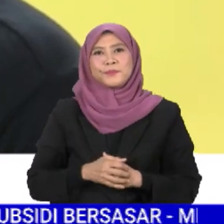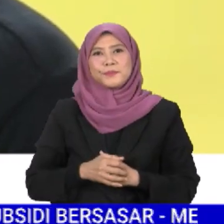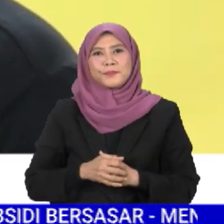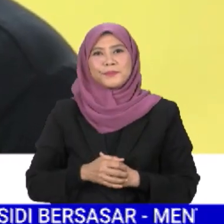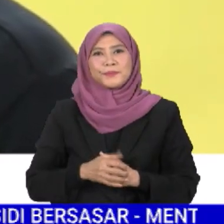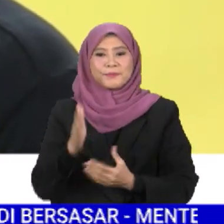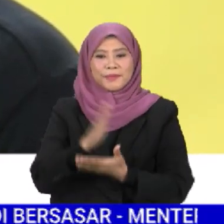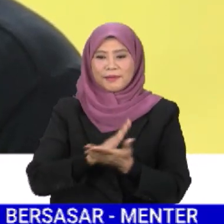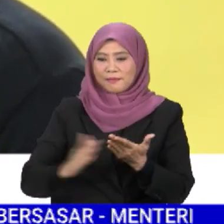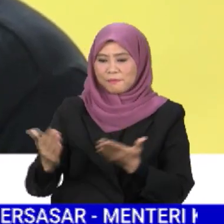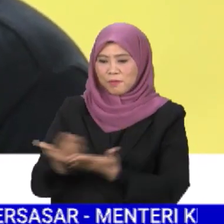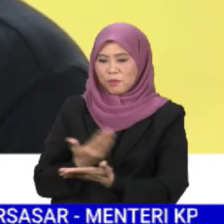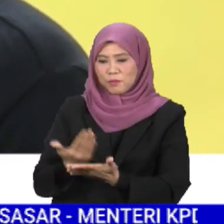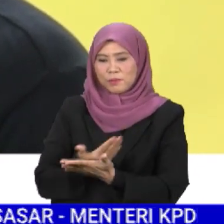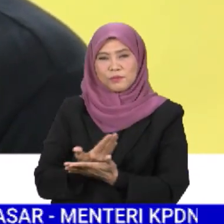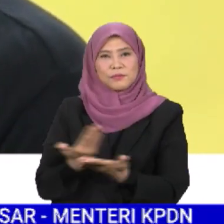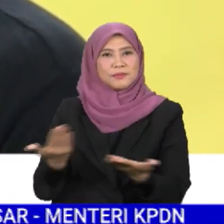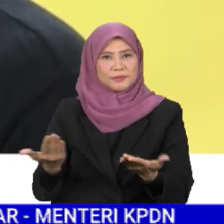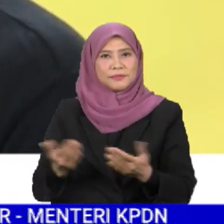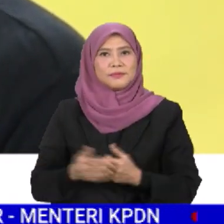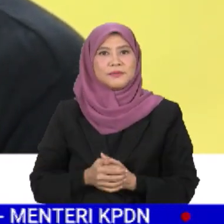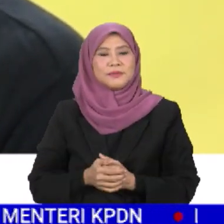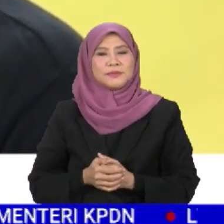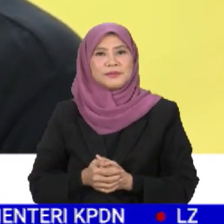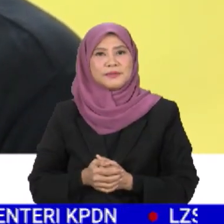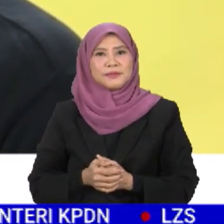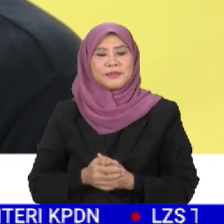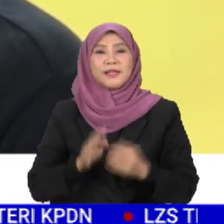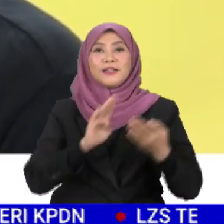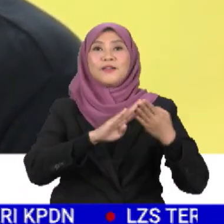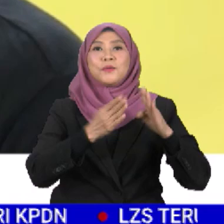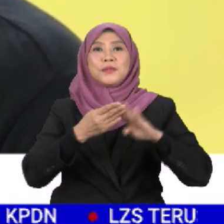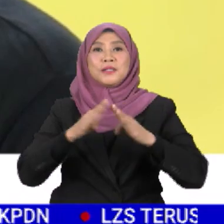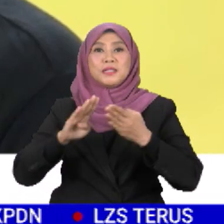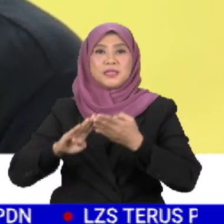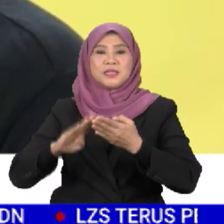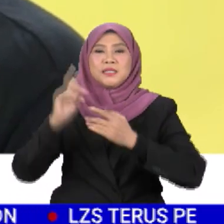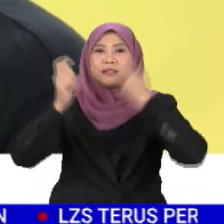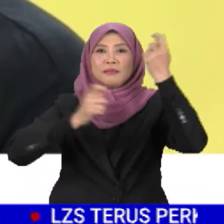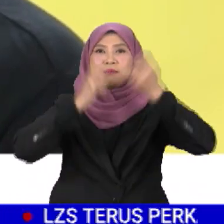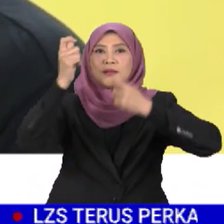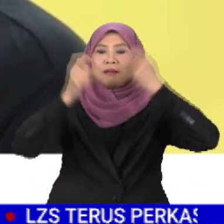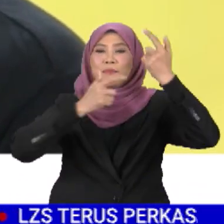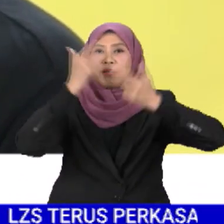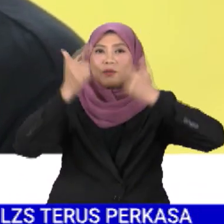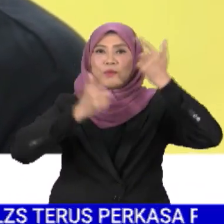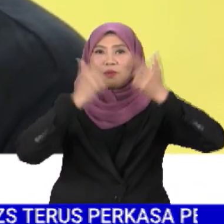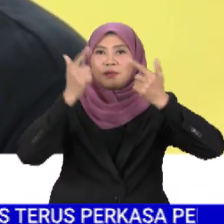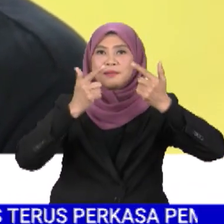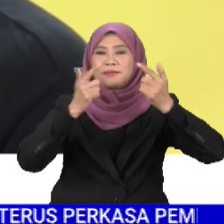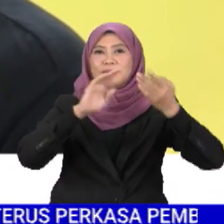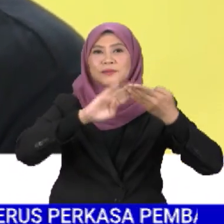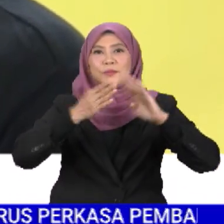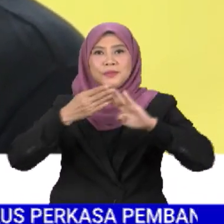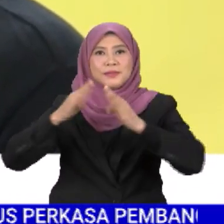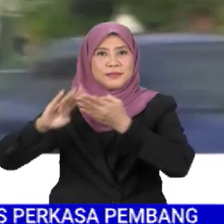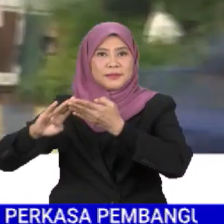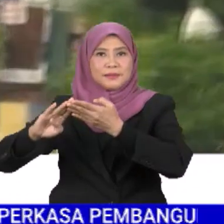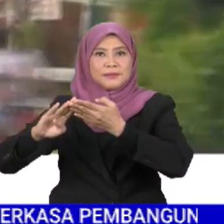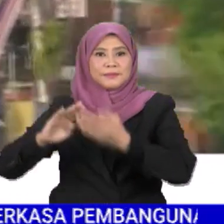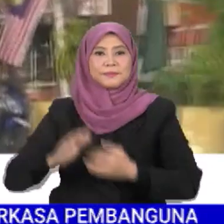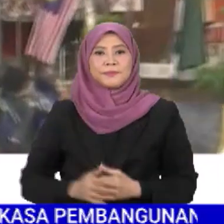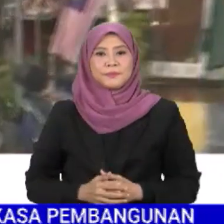keluarkan sektor-sektor baru, terutamanya community-based tourism, pelancongan community.